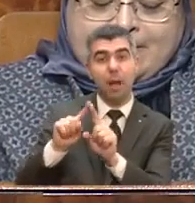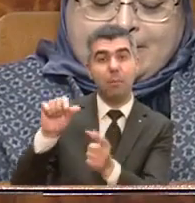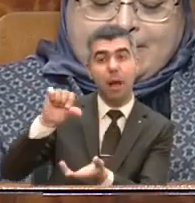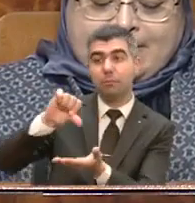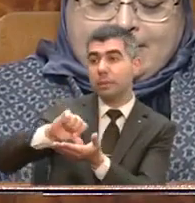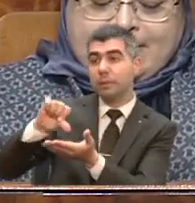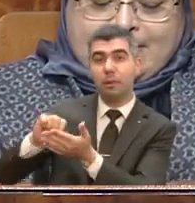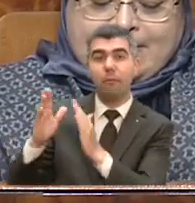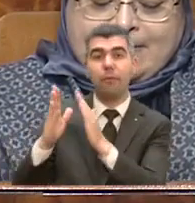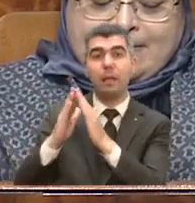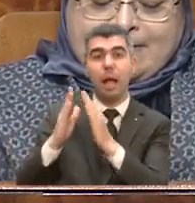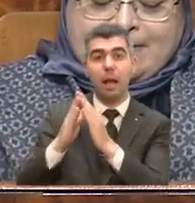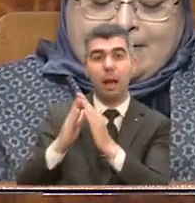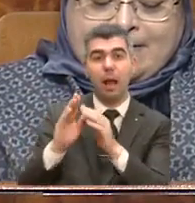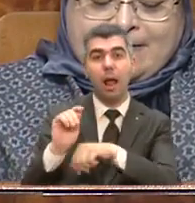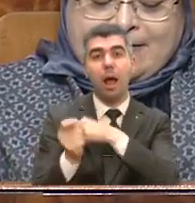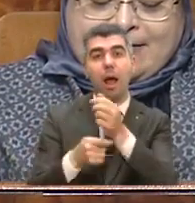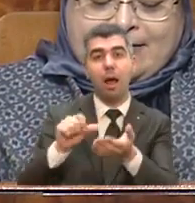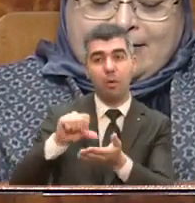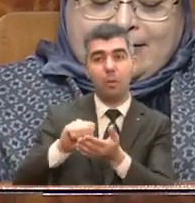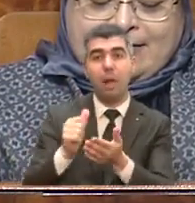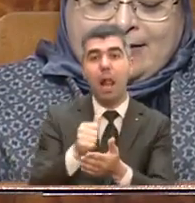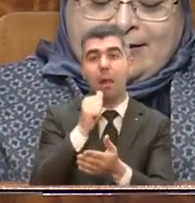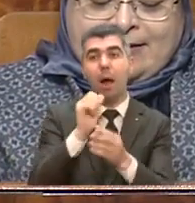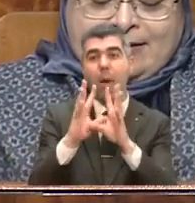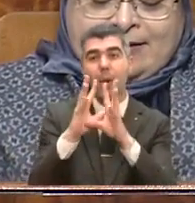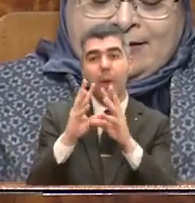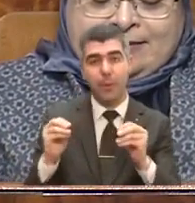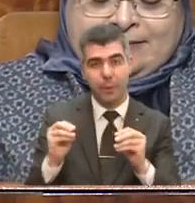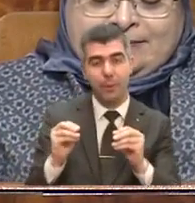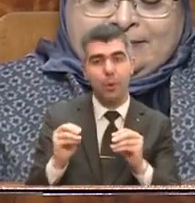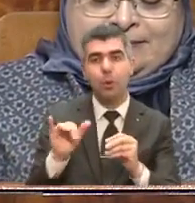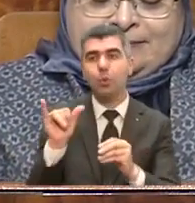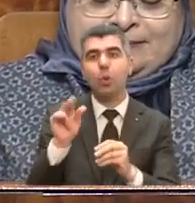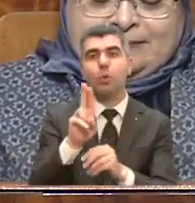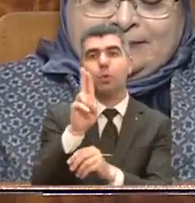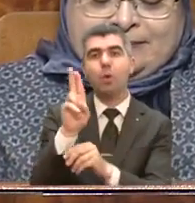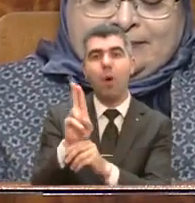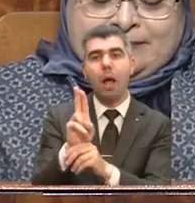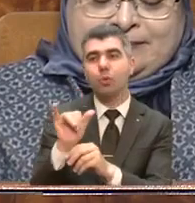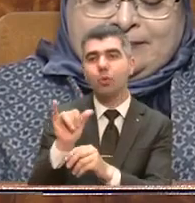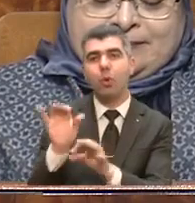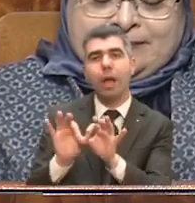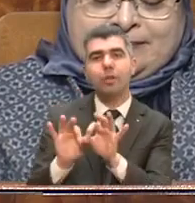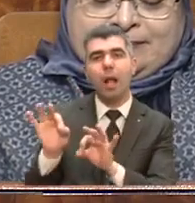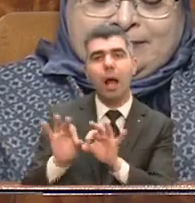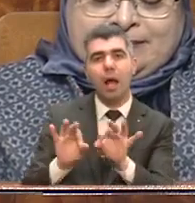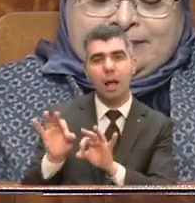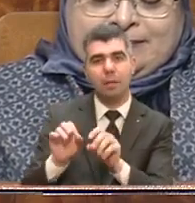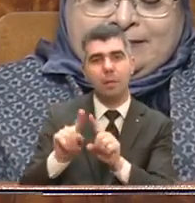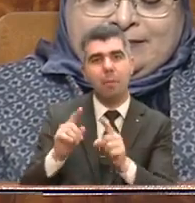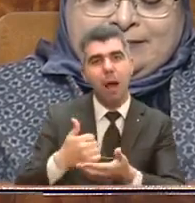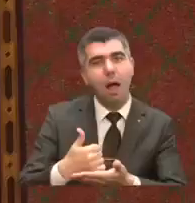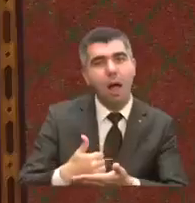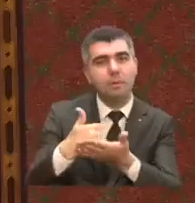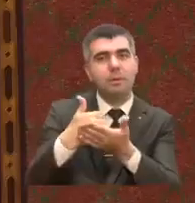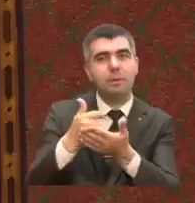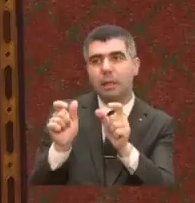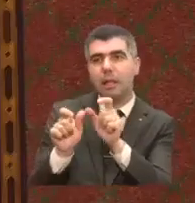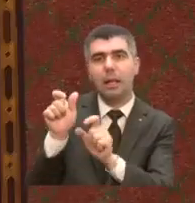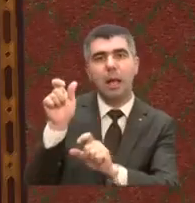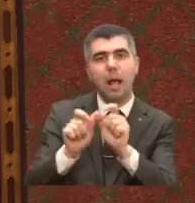تزود بالماء شروب، لذا نسائلكم السيد الوزير عن الإجراءات التي تنوون اتخاذها من أجل استجابة